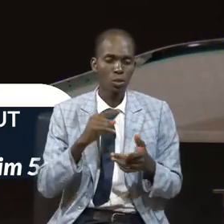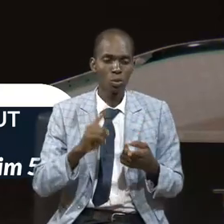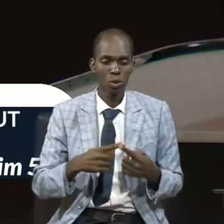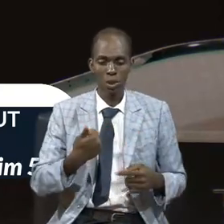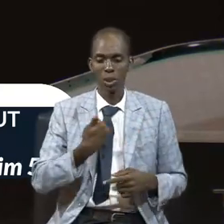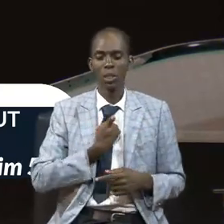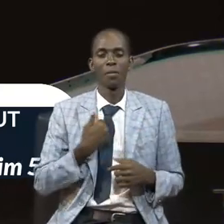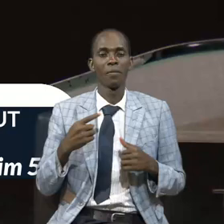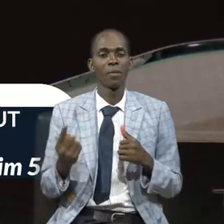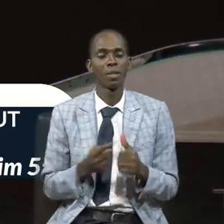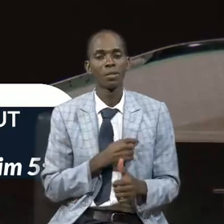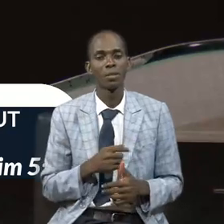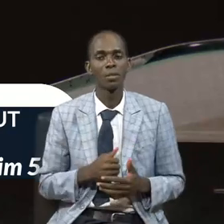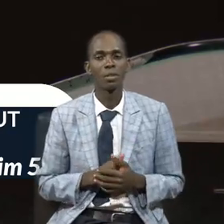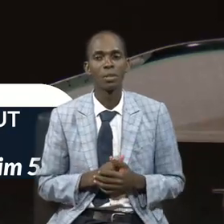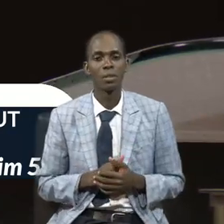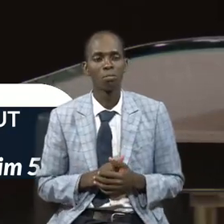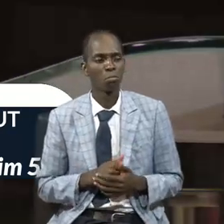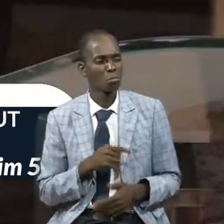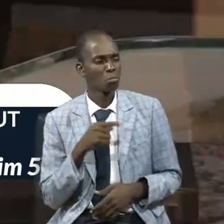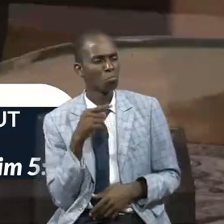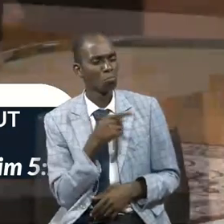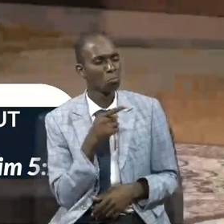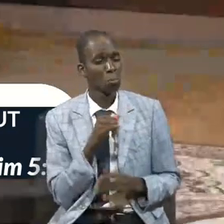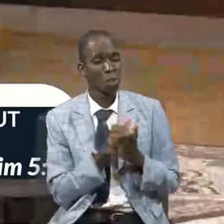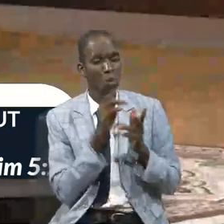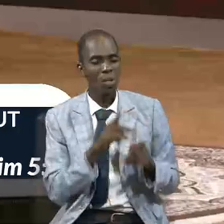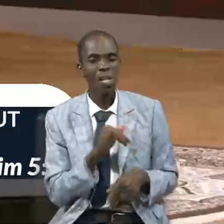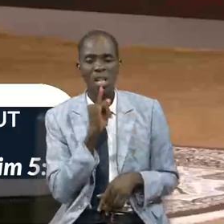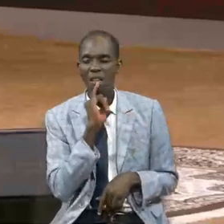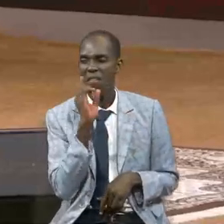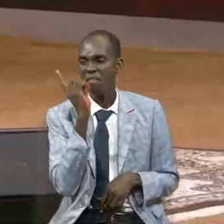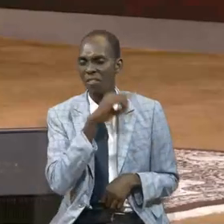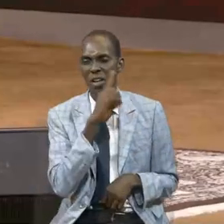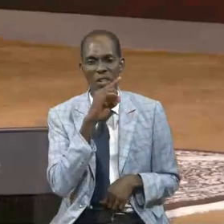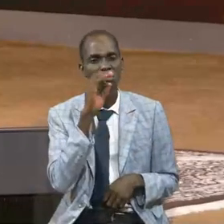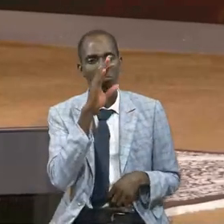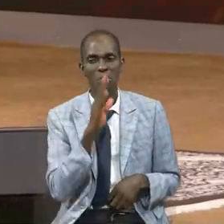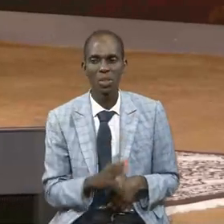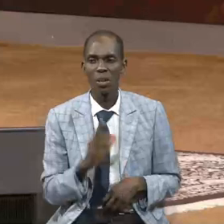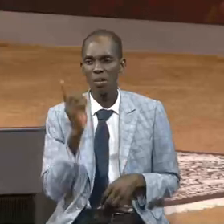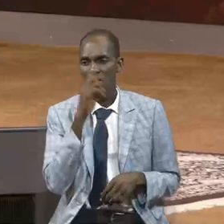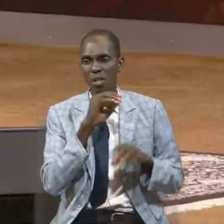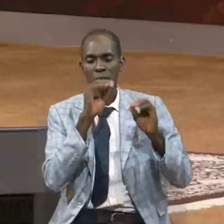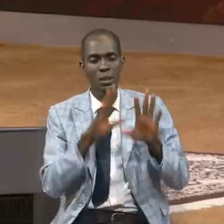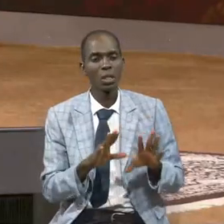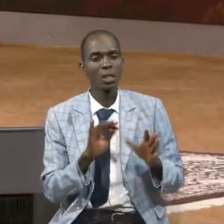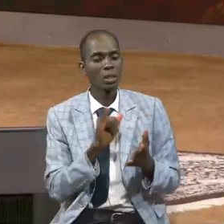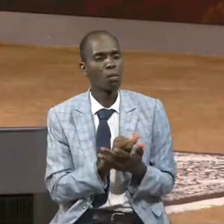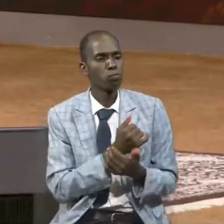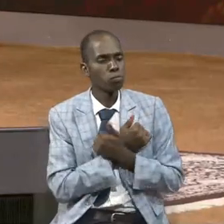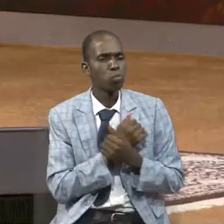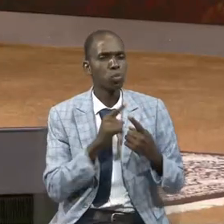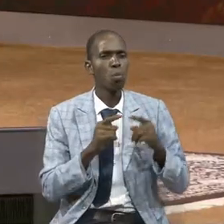Nous proclamons cela à nous-mêmes d'abord. La personne est un faux prédicateur, est un faux prophète qui prêche aux